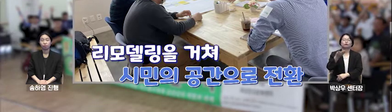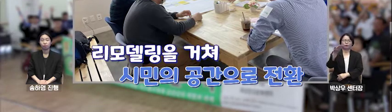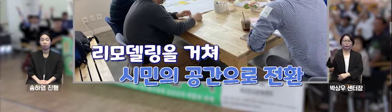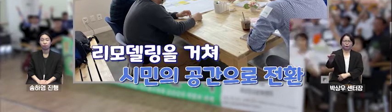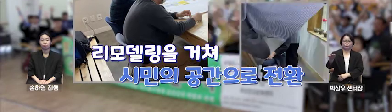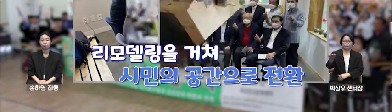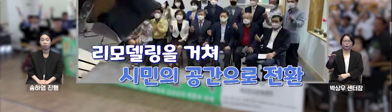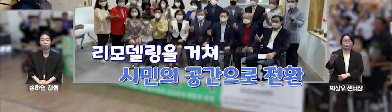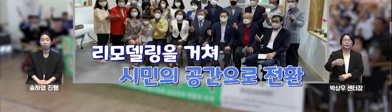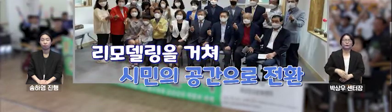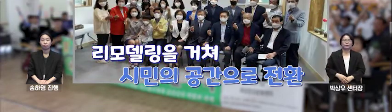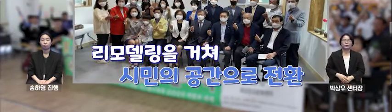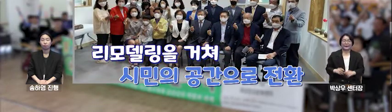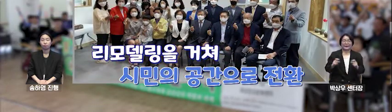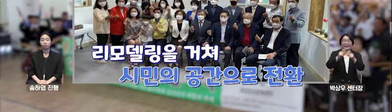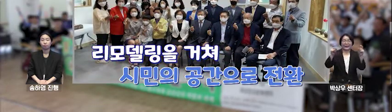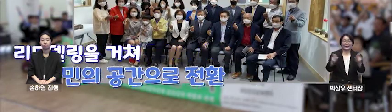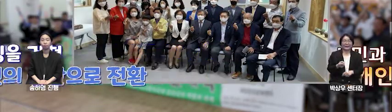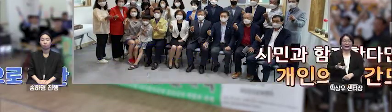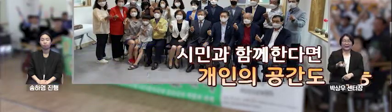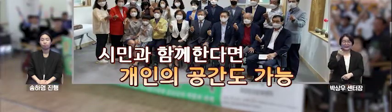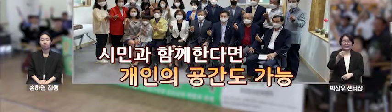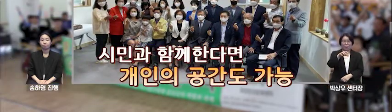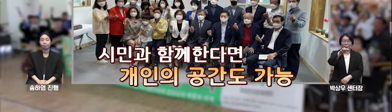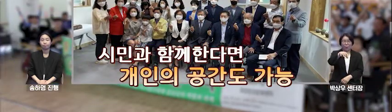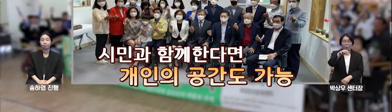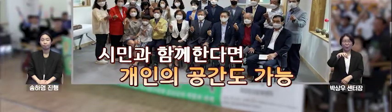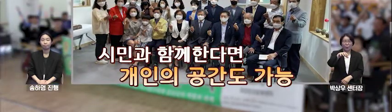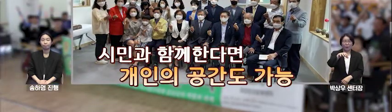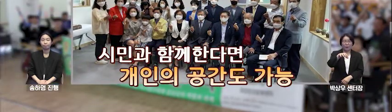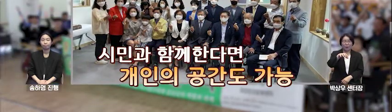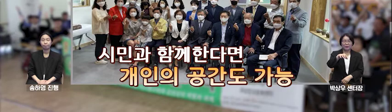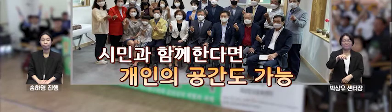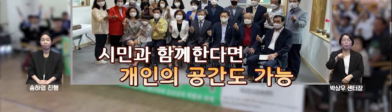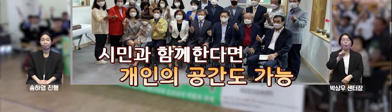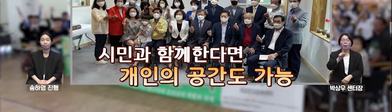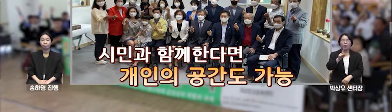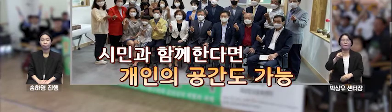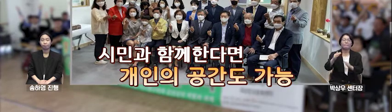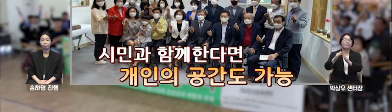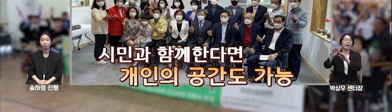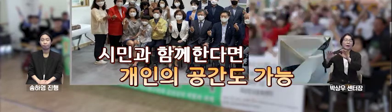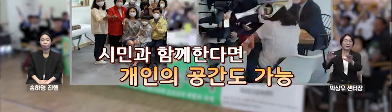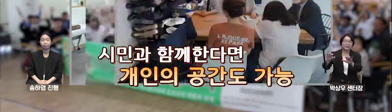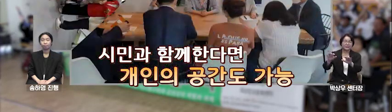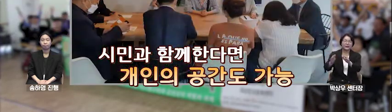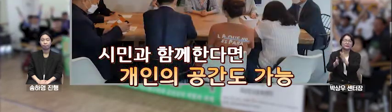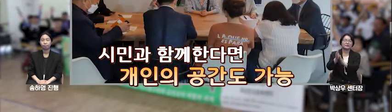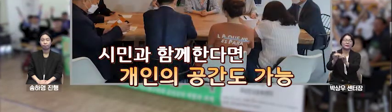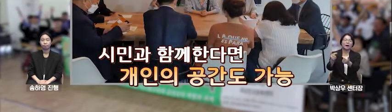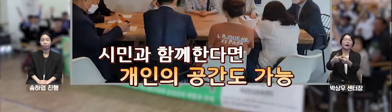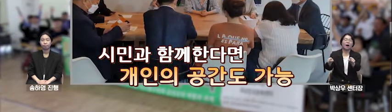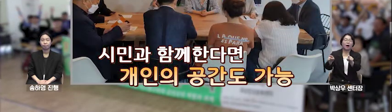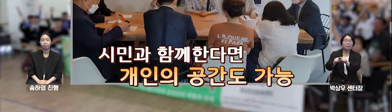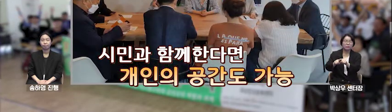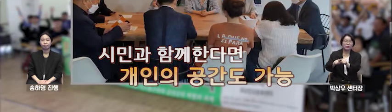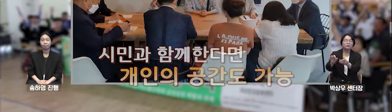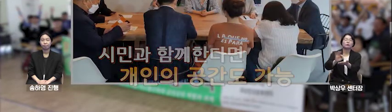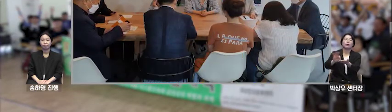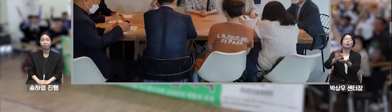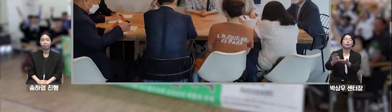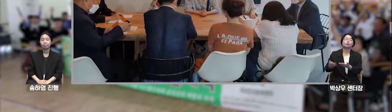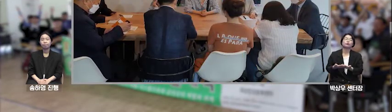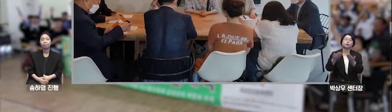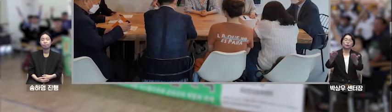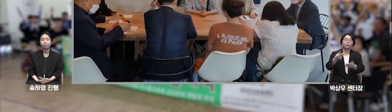전환들을 하고 있고요. 또 개인이 가지고 있는 공간일지라도 마을에서 어떤 시민들과 함께 쓰는 공간으로 사용하고자